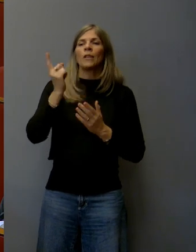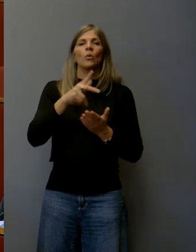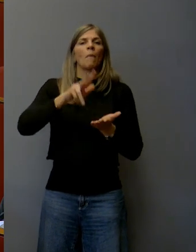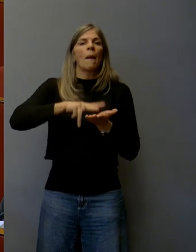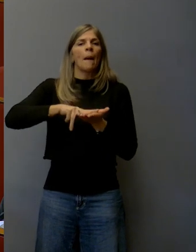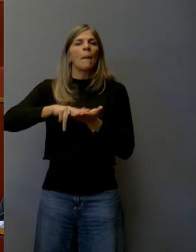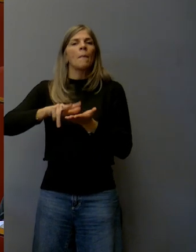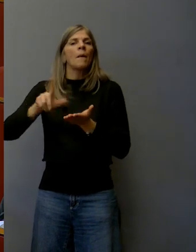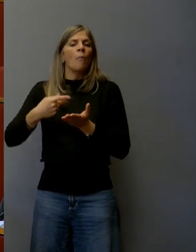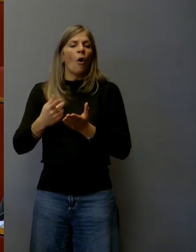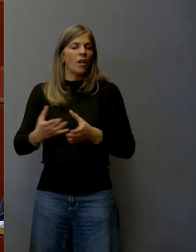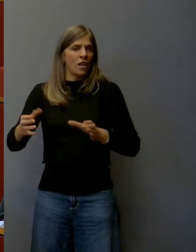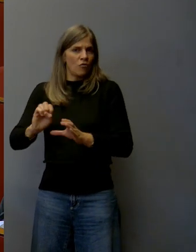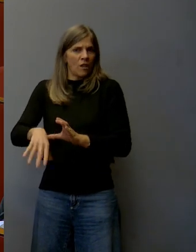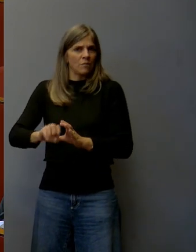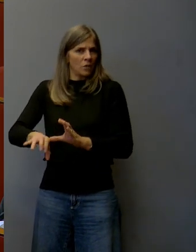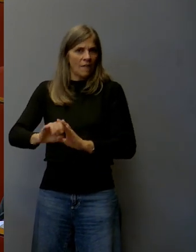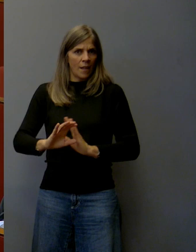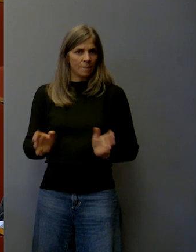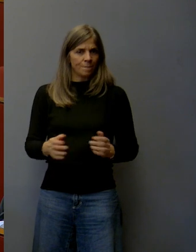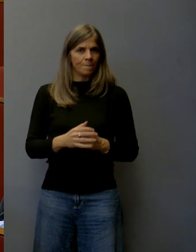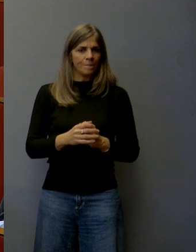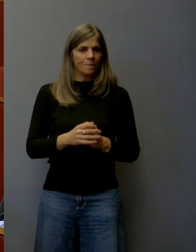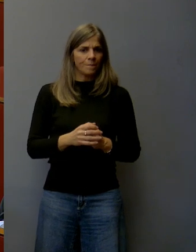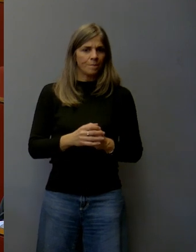cestino come mi sembra sia accaduto